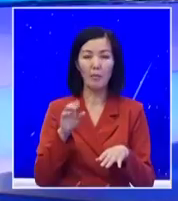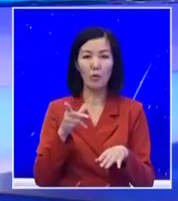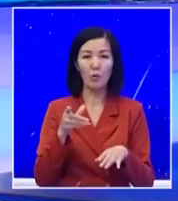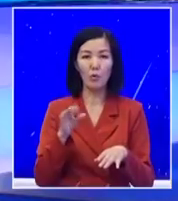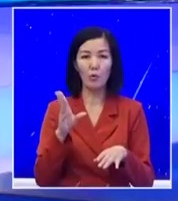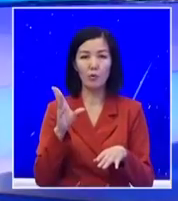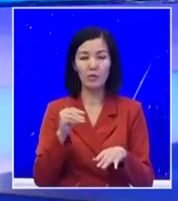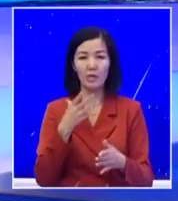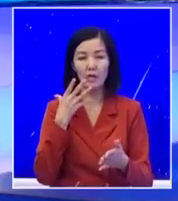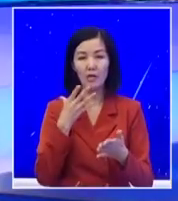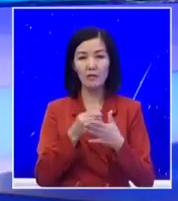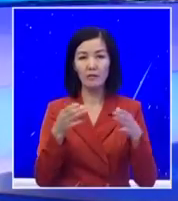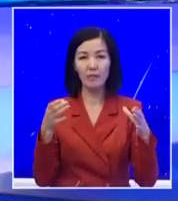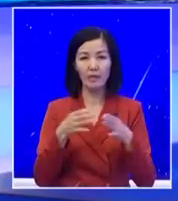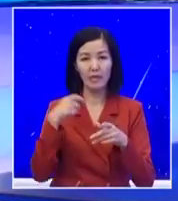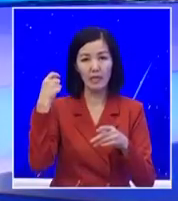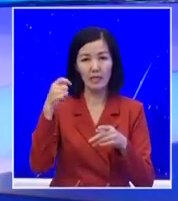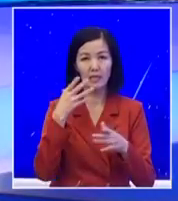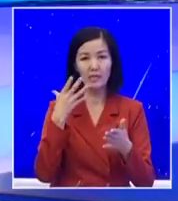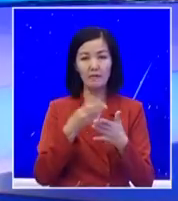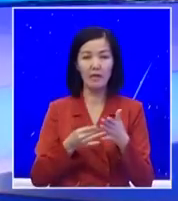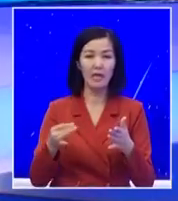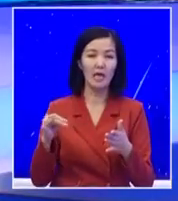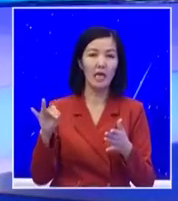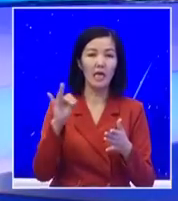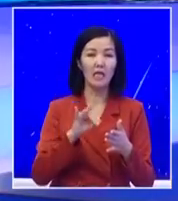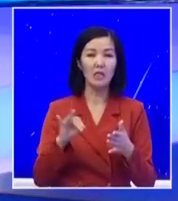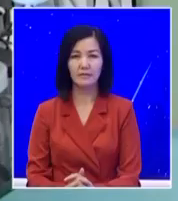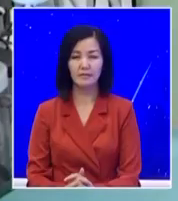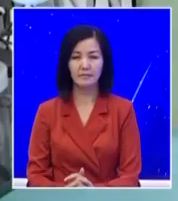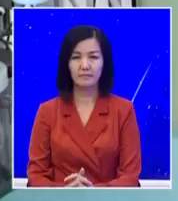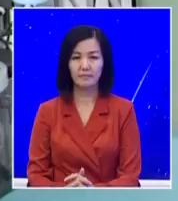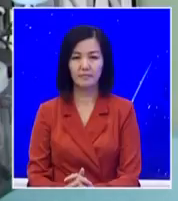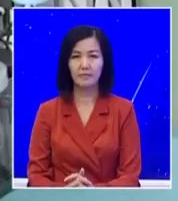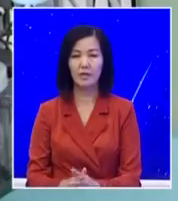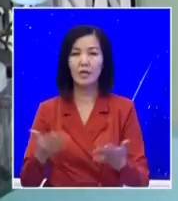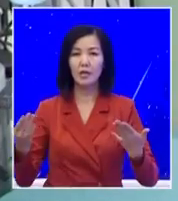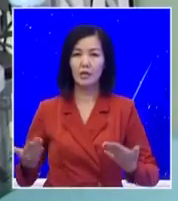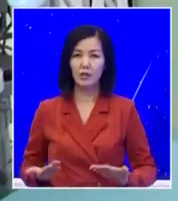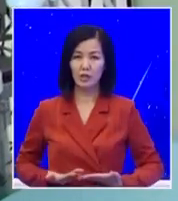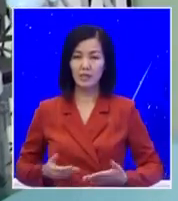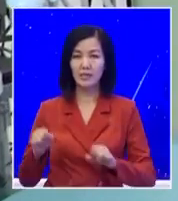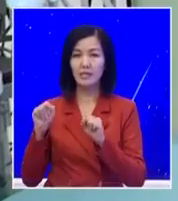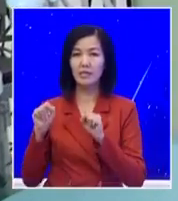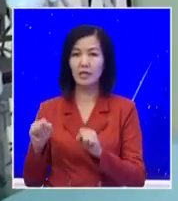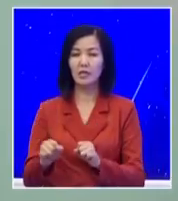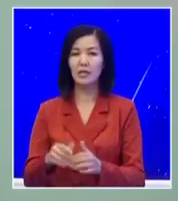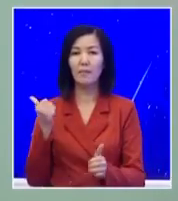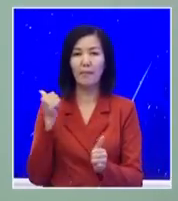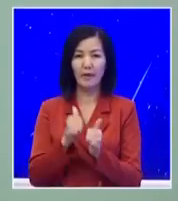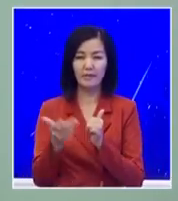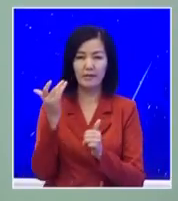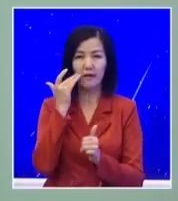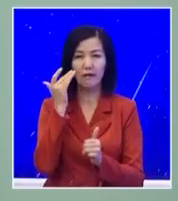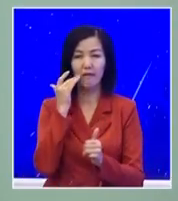праздника поделился с нашими корреспондентами своей историей врача. Жизнь на грани. С экстримом, постоянным поиском